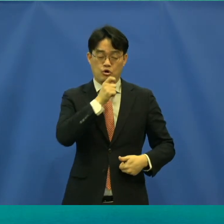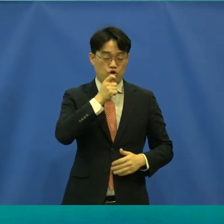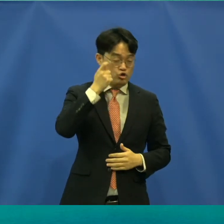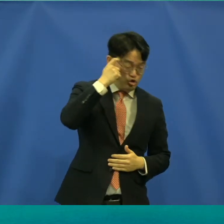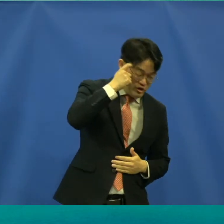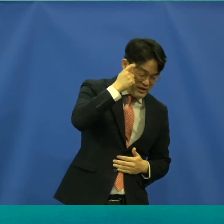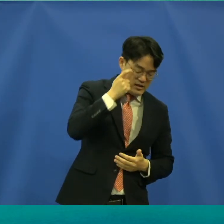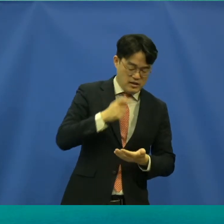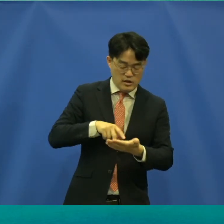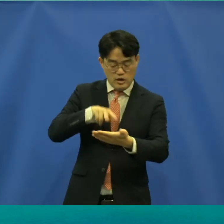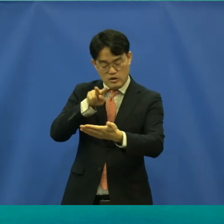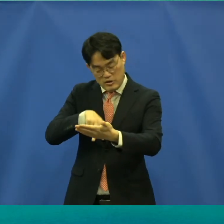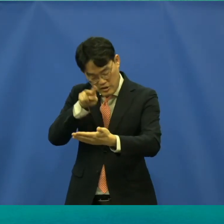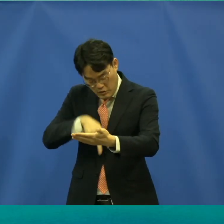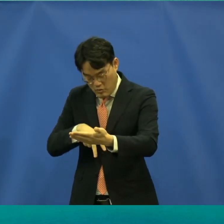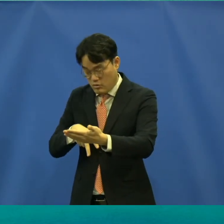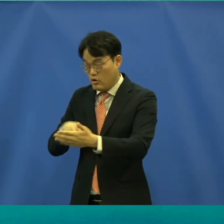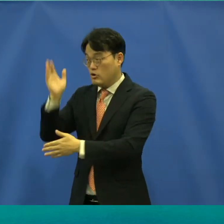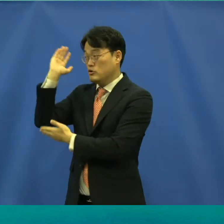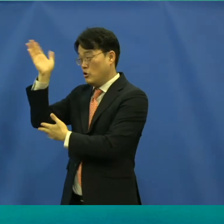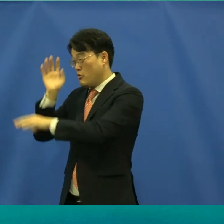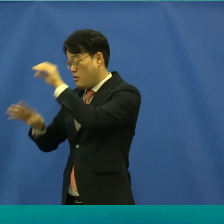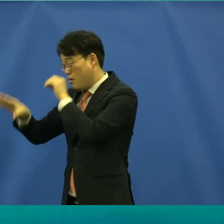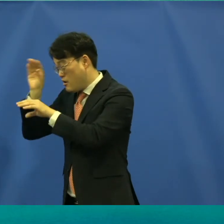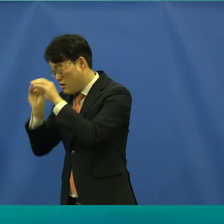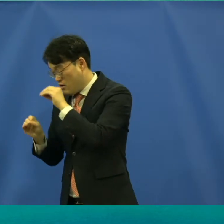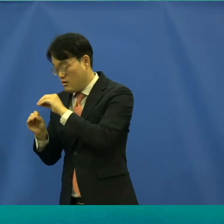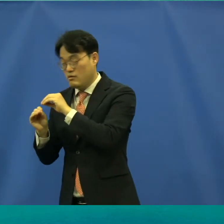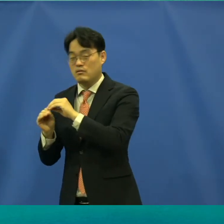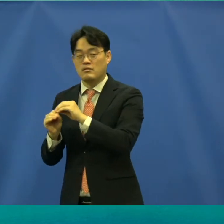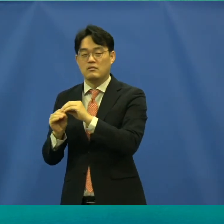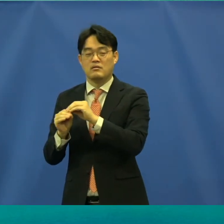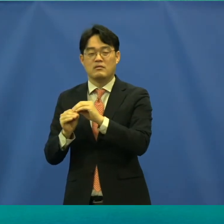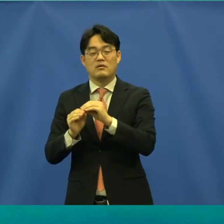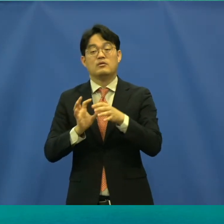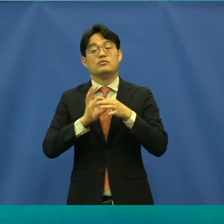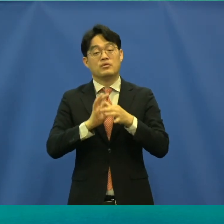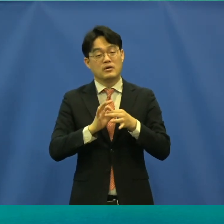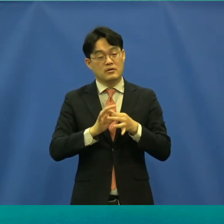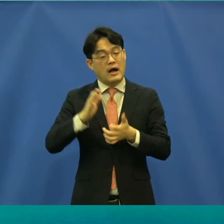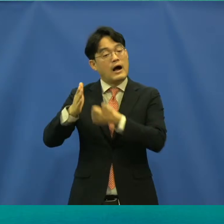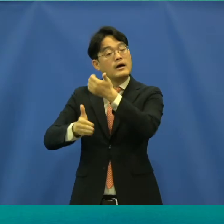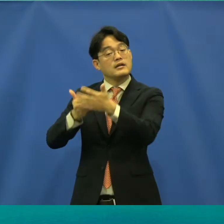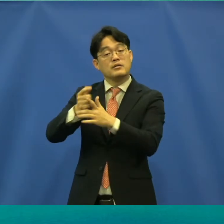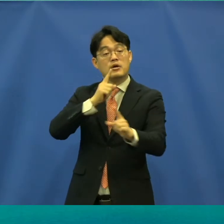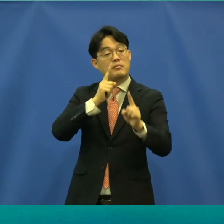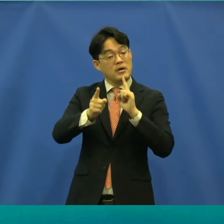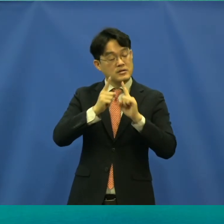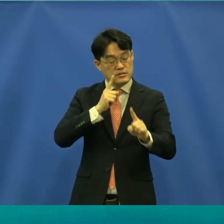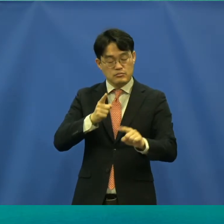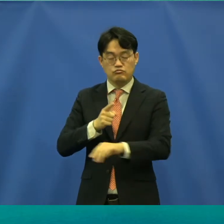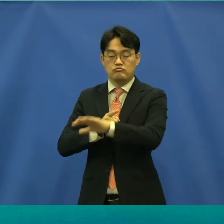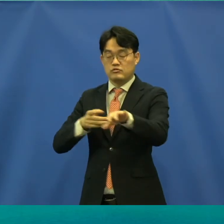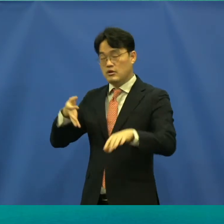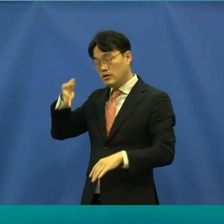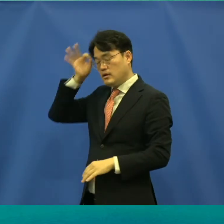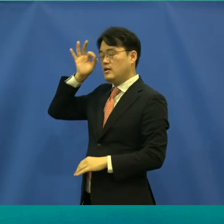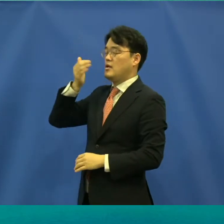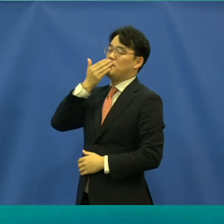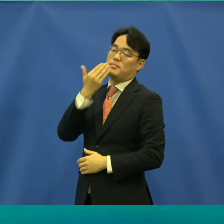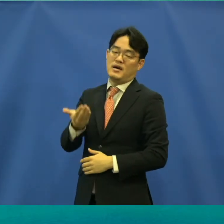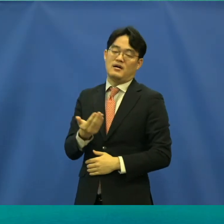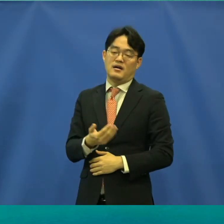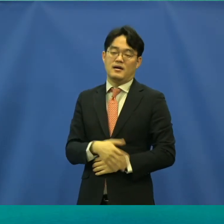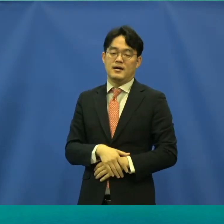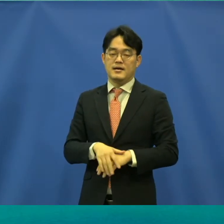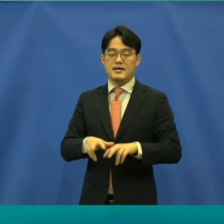수천 년 전에 기록한 성경을 읽고 묵상하고 설교를 듣는 가운데 하나님이 말씀하신다. 오늘 나에게